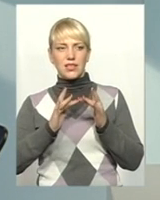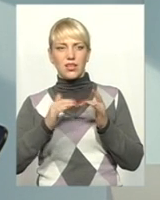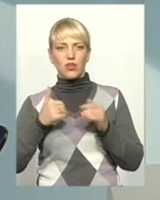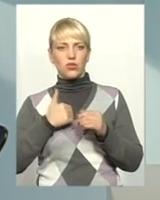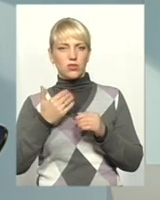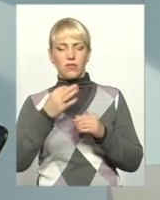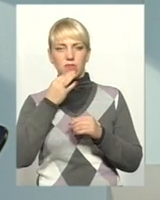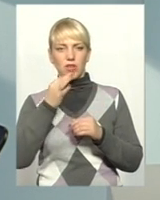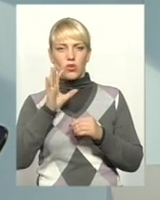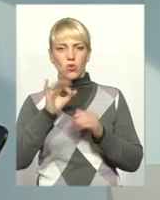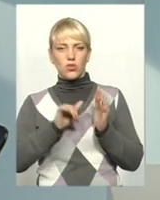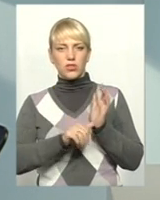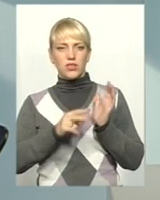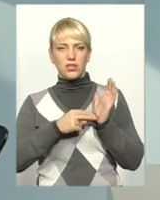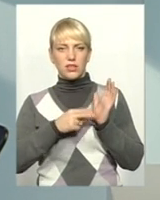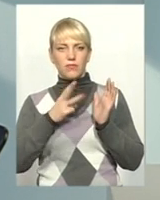зараз особисто